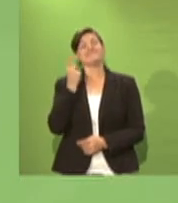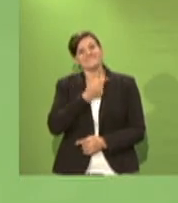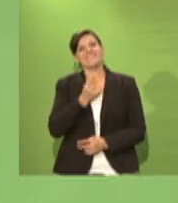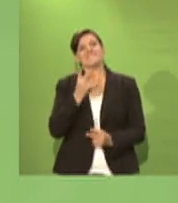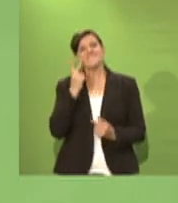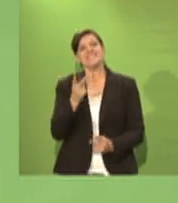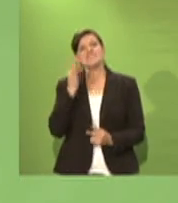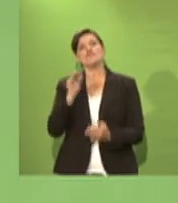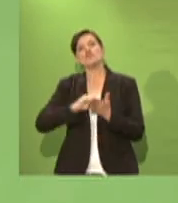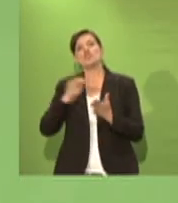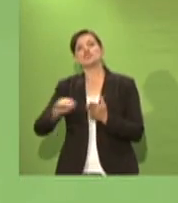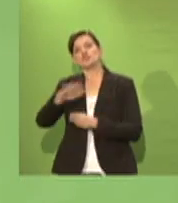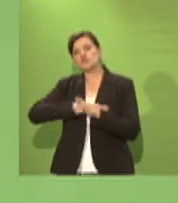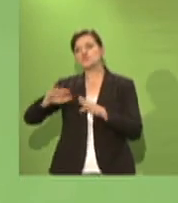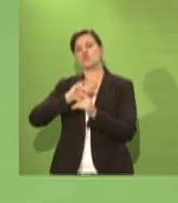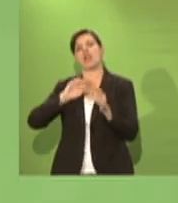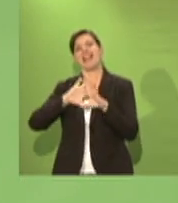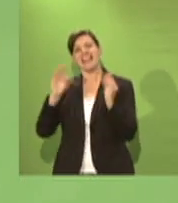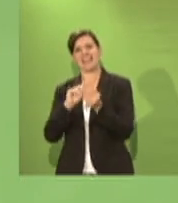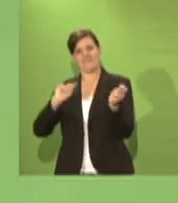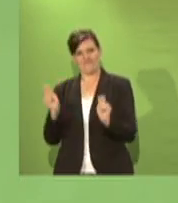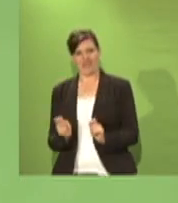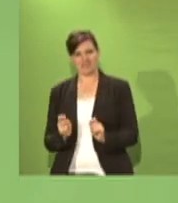die Schullandschaft nachhaltig zu verändern.